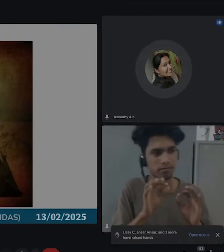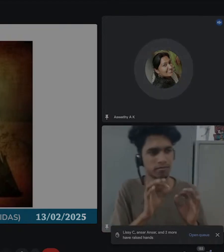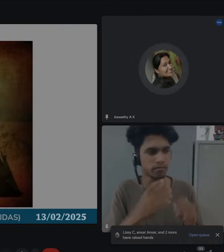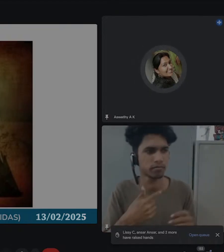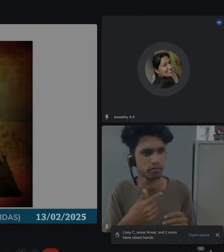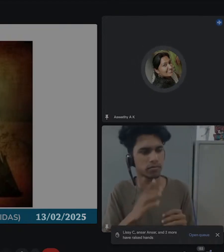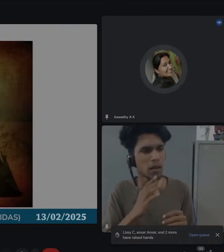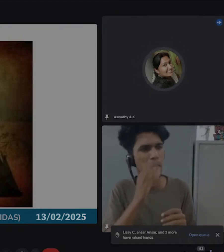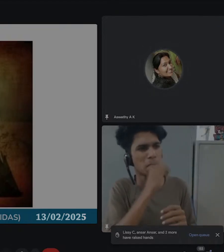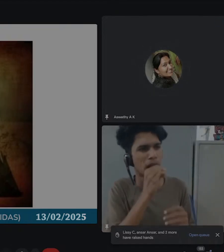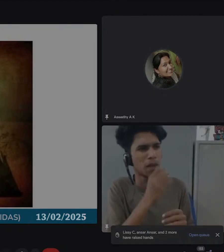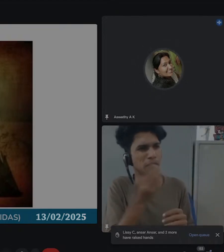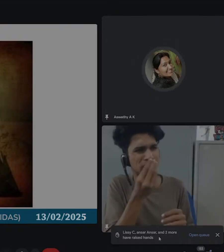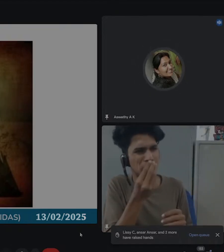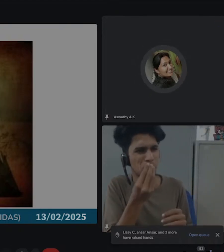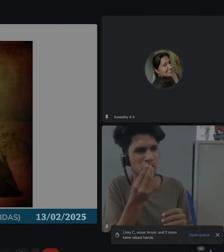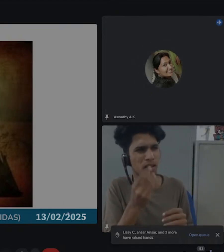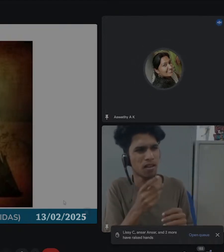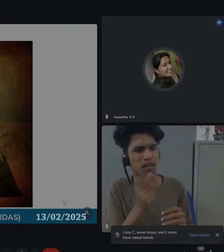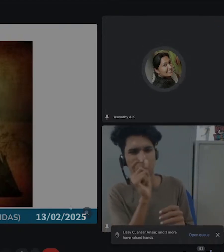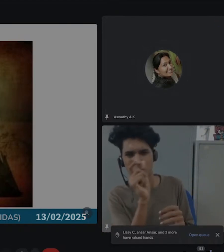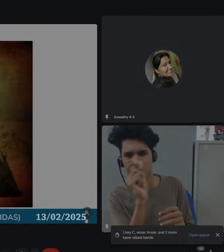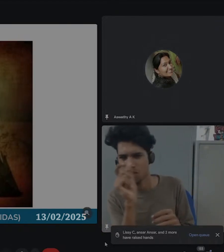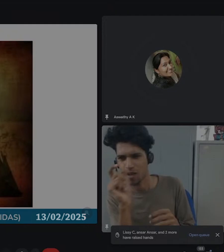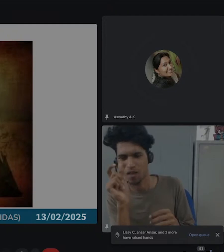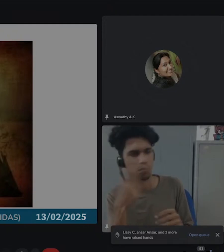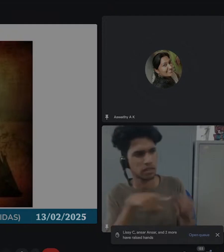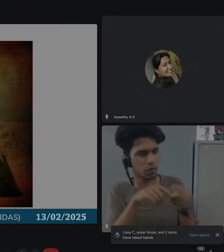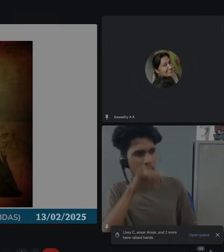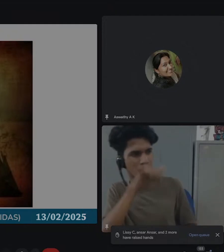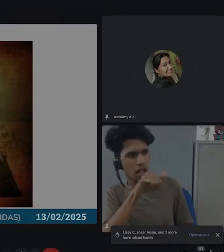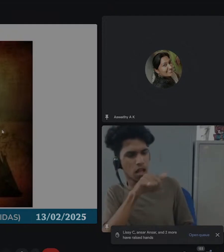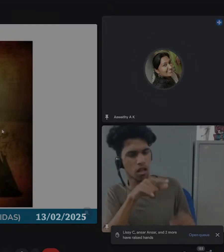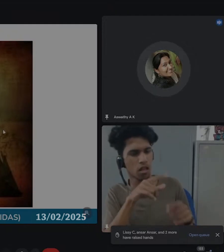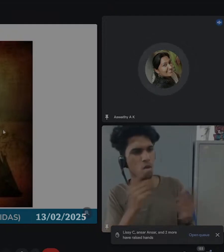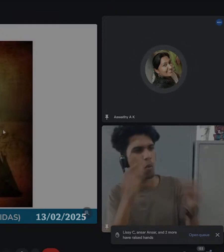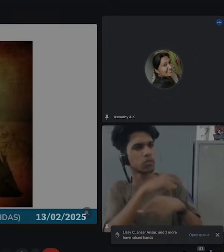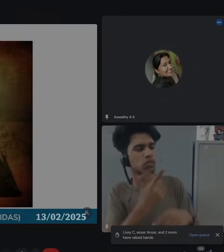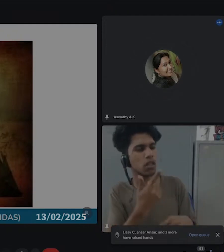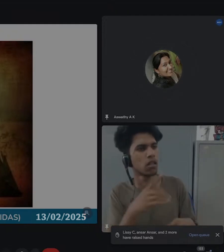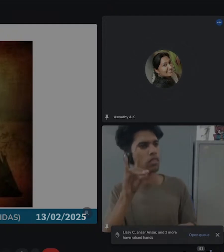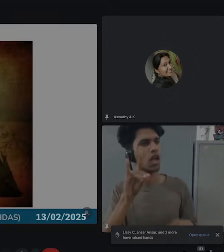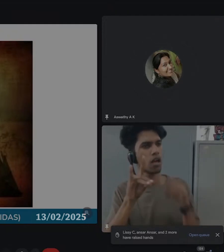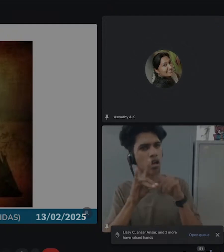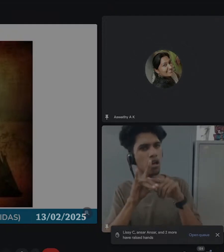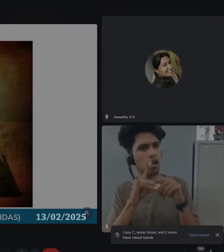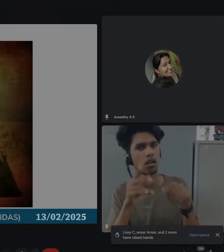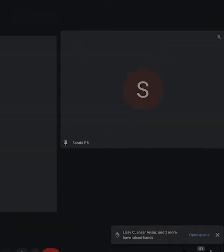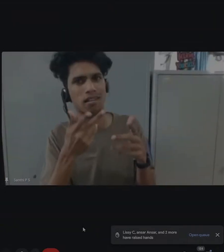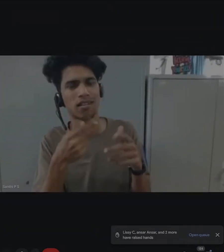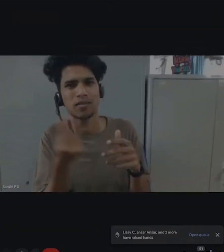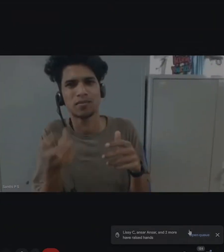മലയാളത്തിലെ സെർട്ടൻ ലെറ്റേഴ്സ് വരില്ല, പകരം വേറെയാ പറയുന്നത്. അതായത് കായ്ക്ക് പകരം താ പറയും. അത് ഞാനൊരു എക്സാമ്പിൾ പറഞ്ഞതാ.